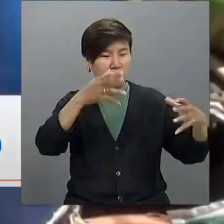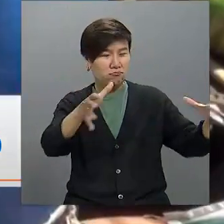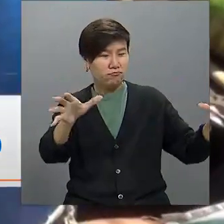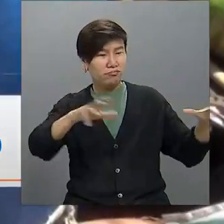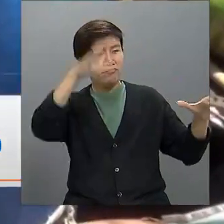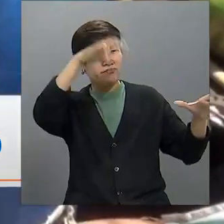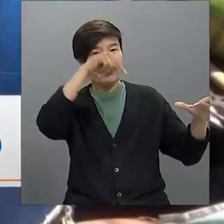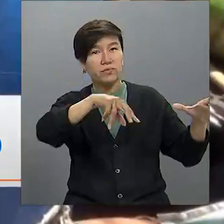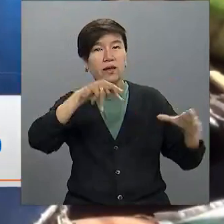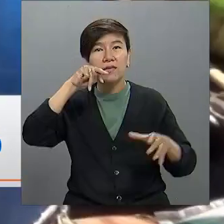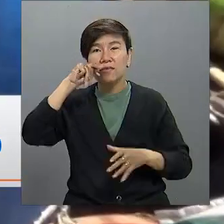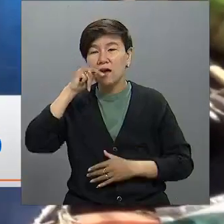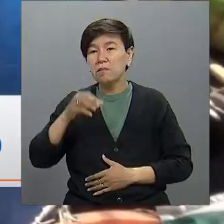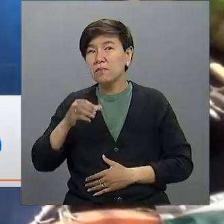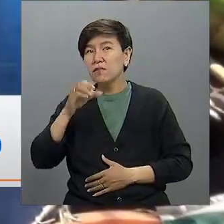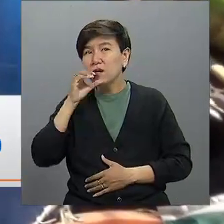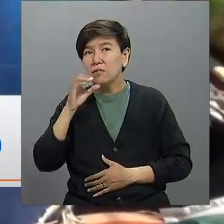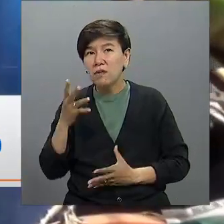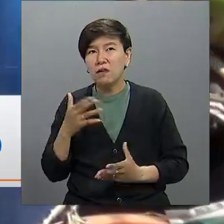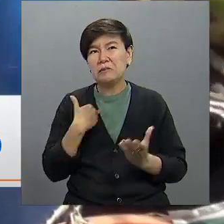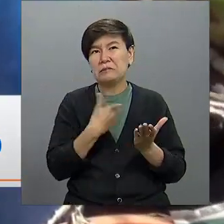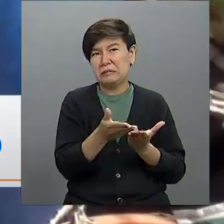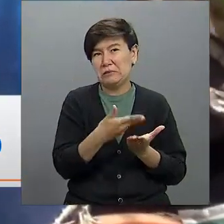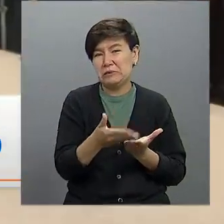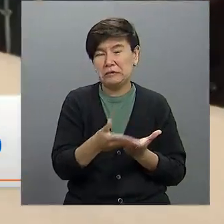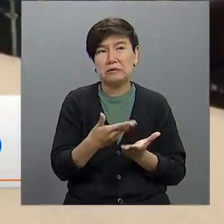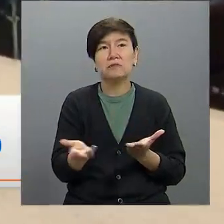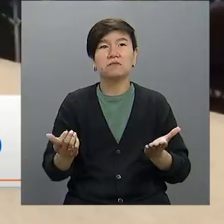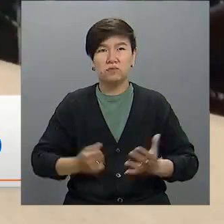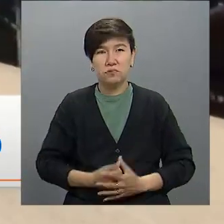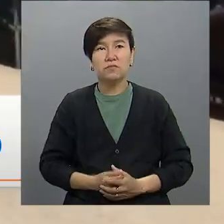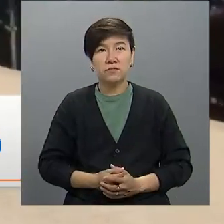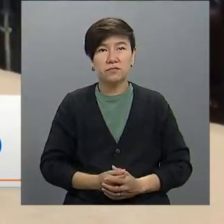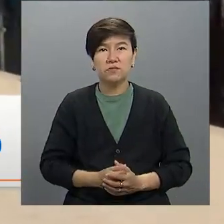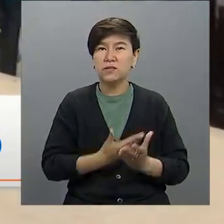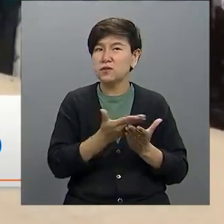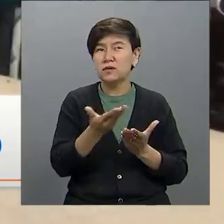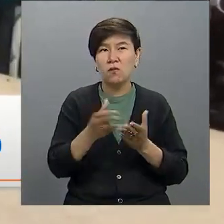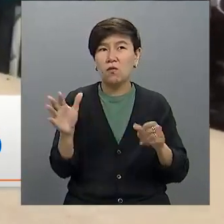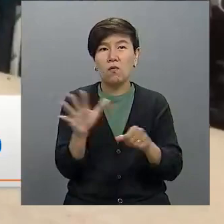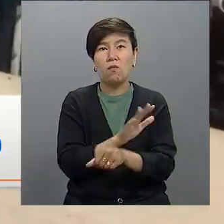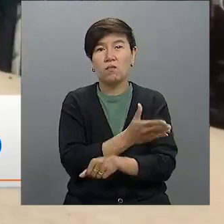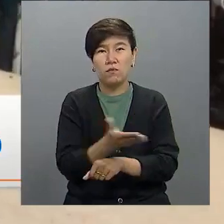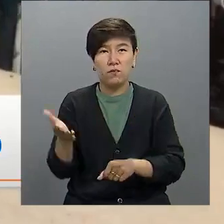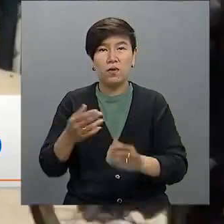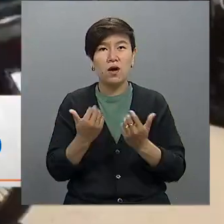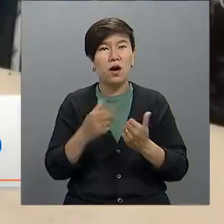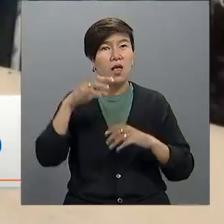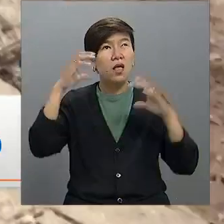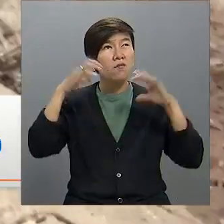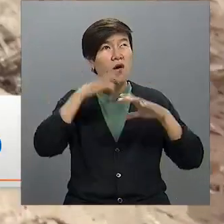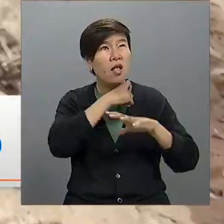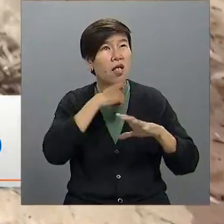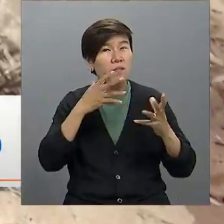ไม่ต้องพูดถึงค่ะซื้อกันครบทุกครัวเรือน นะคะแล้วพอหน้าแล้งนี่ไม่มีน้ำฝนชาวบ้านเขาก็จ